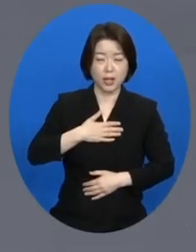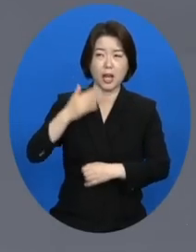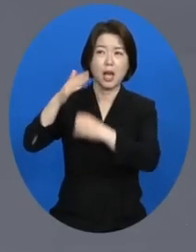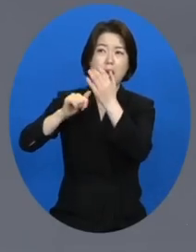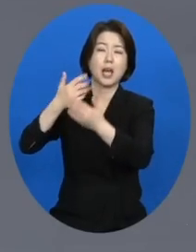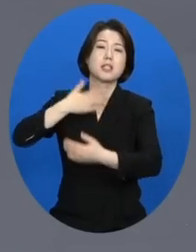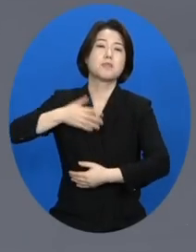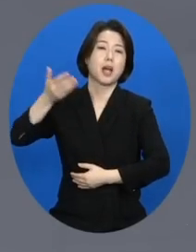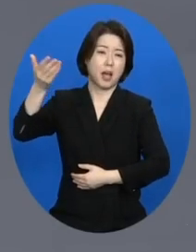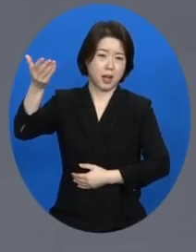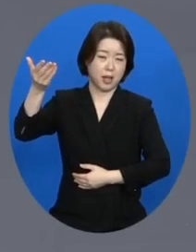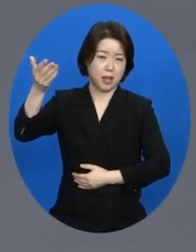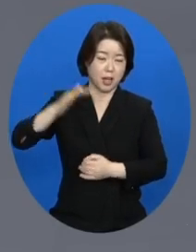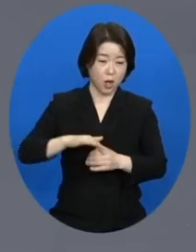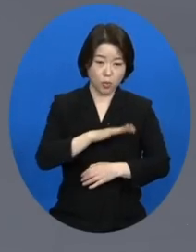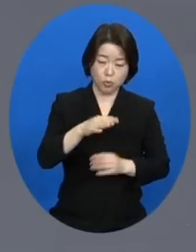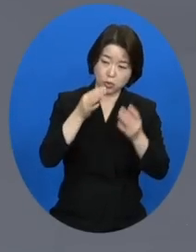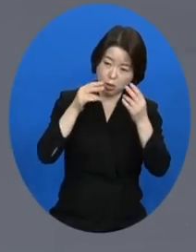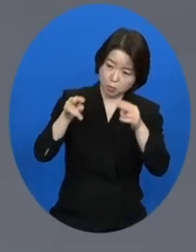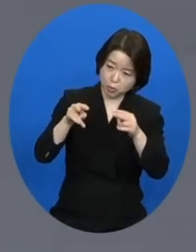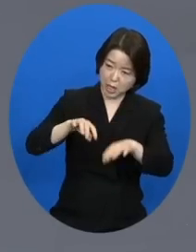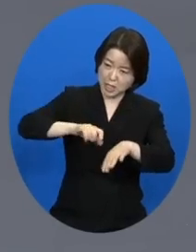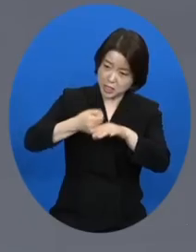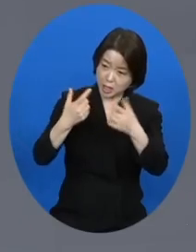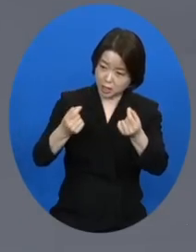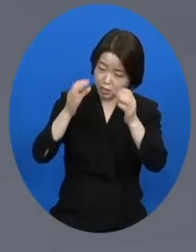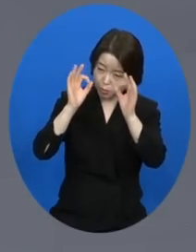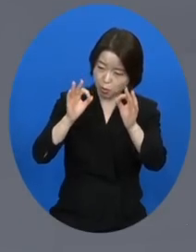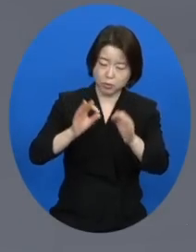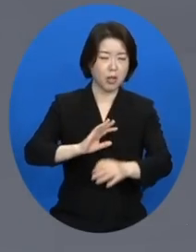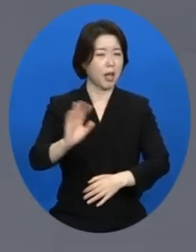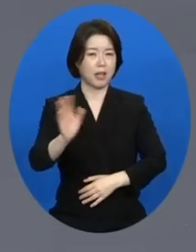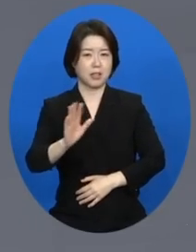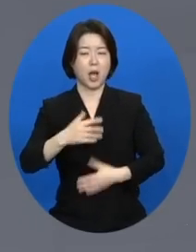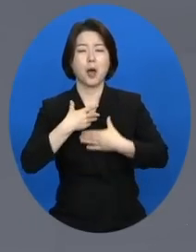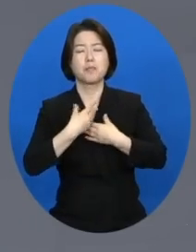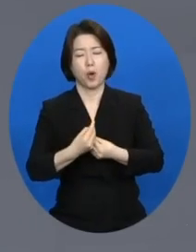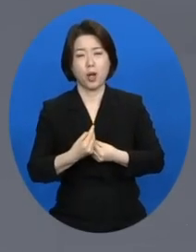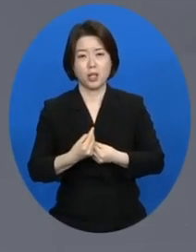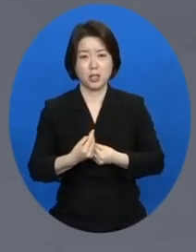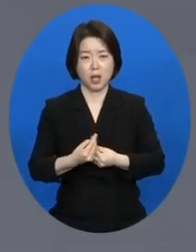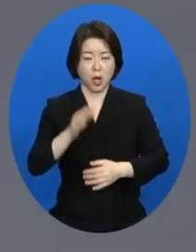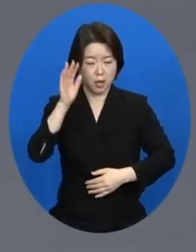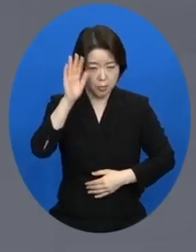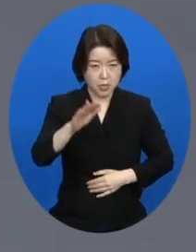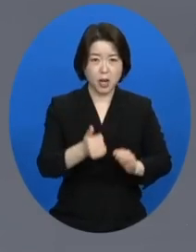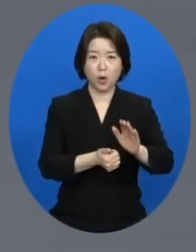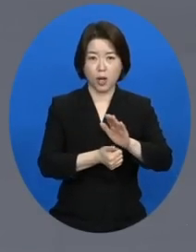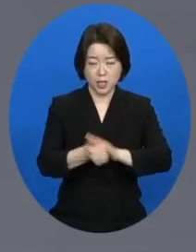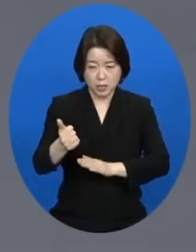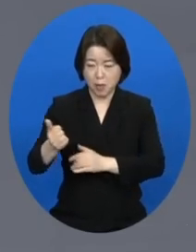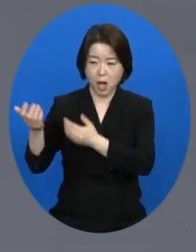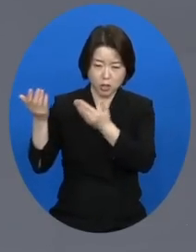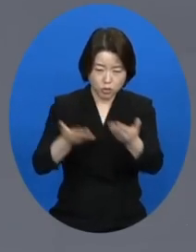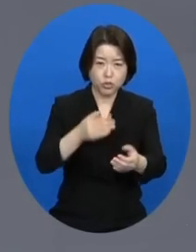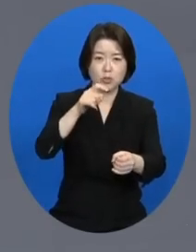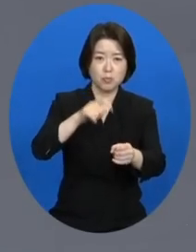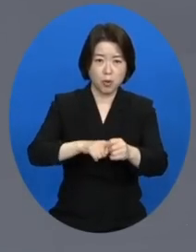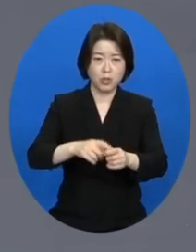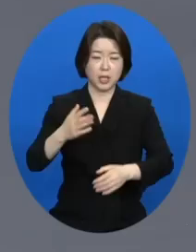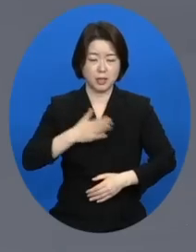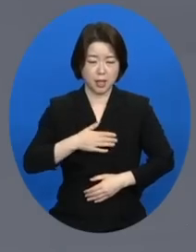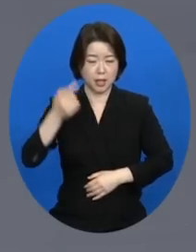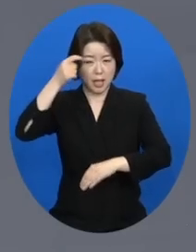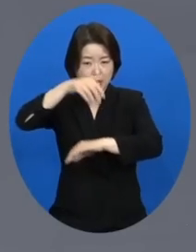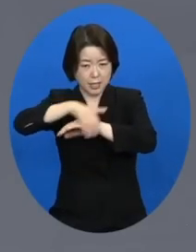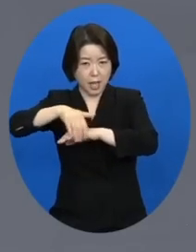아는데 우리가 보기엔 그것이 재앙처럼 보이는데 아니라는 것입니다. 그것은 평안이라는 것입니다. 미래와 희망을 주려고 내가